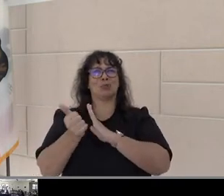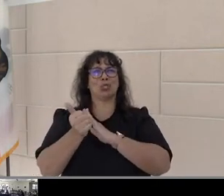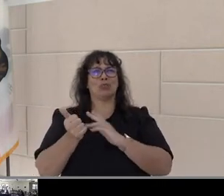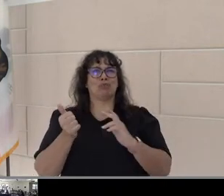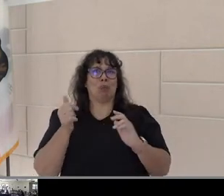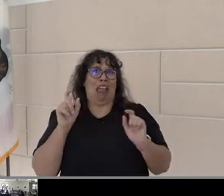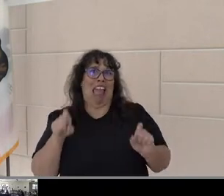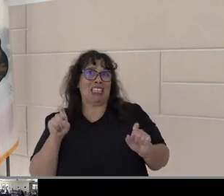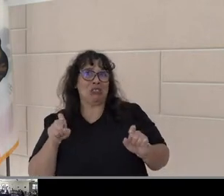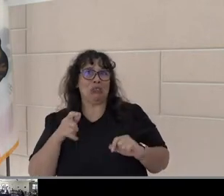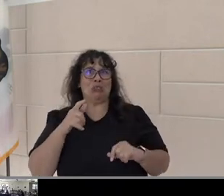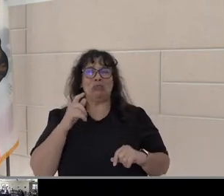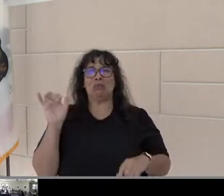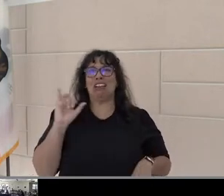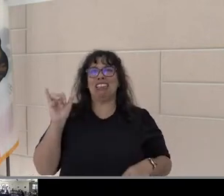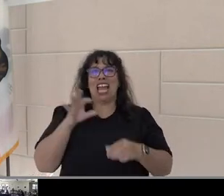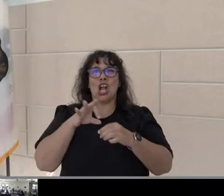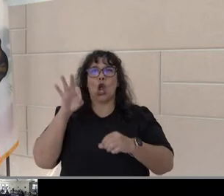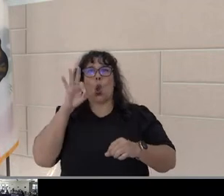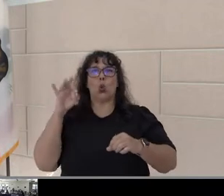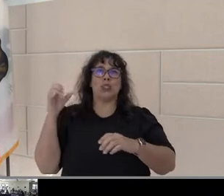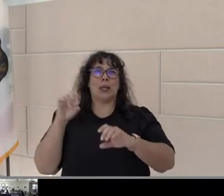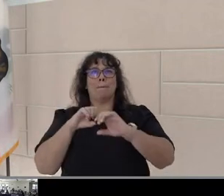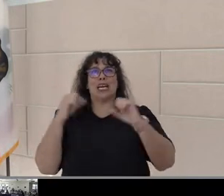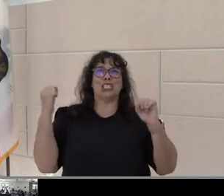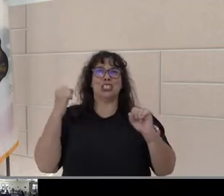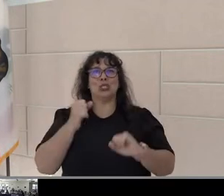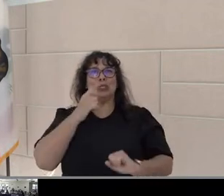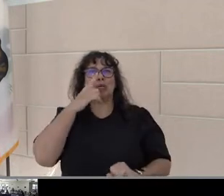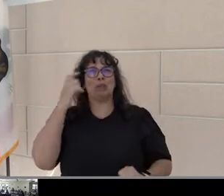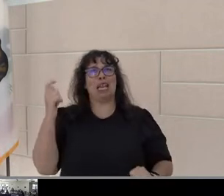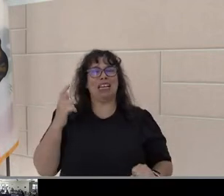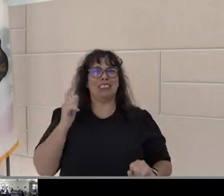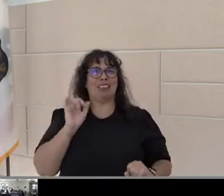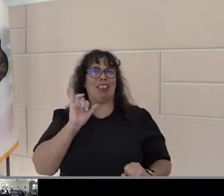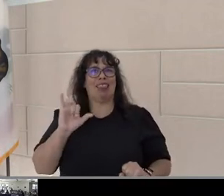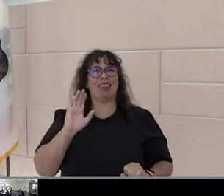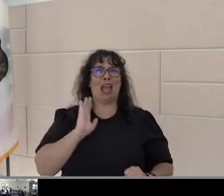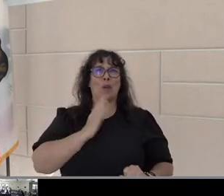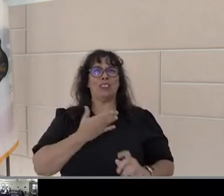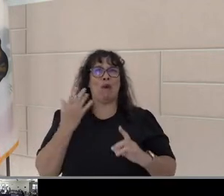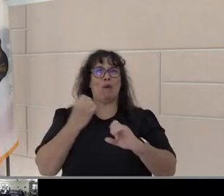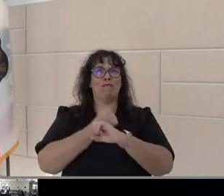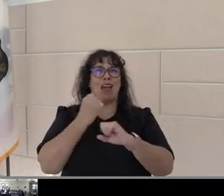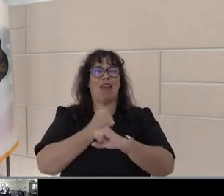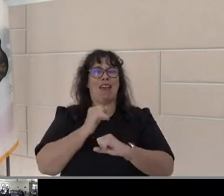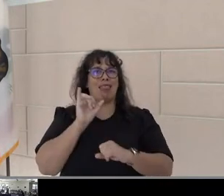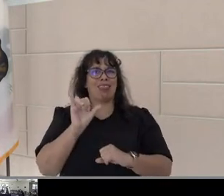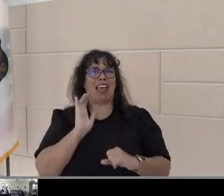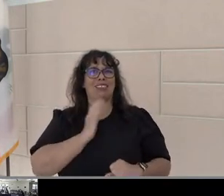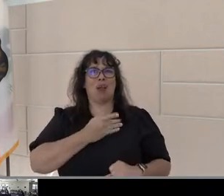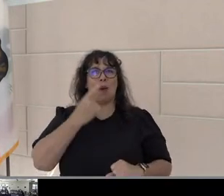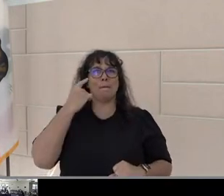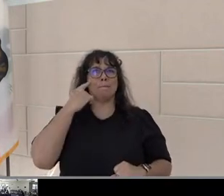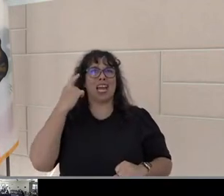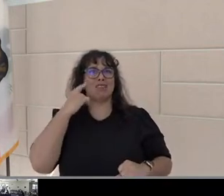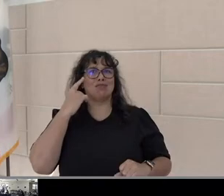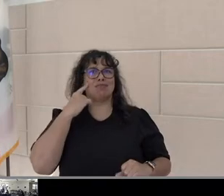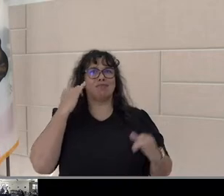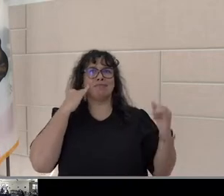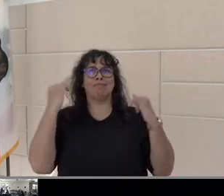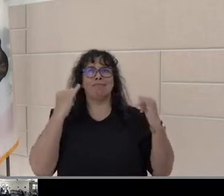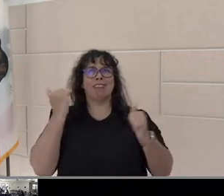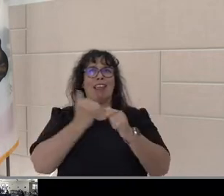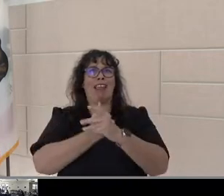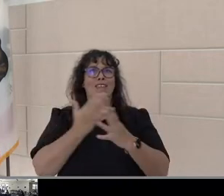ពួកគាត់ចាត់ទុកថាពួកគាត់មានមានចំណេះចេះដល់ច្រើនតទៅនឹងការទប់ស្កាត់ទៅលើ